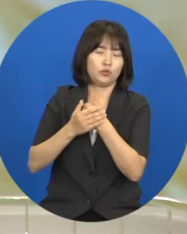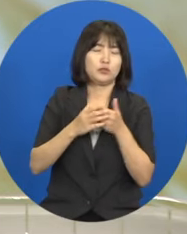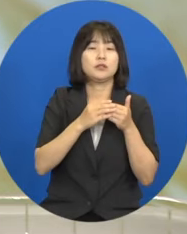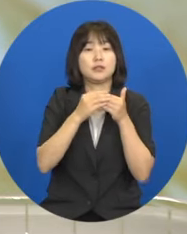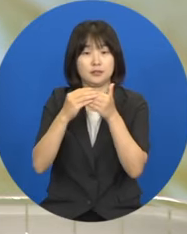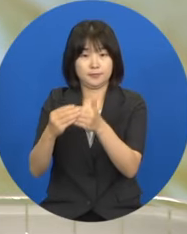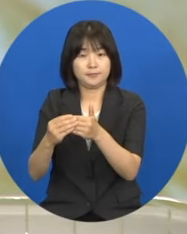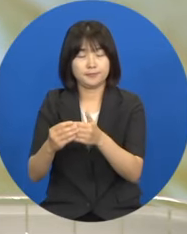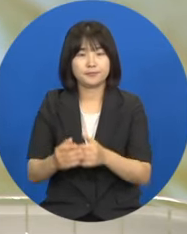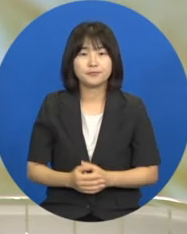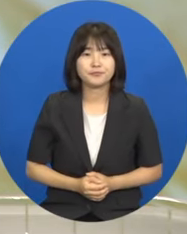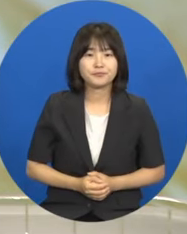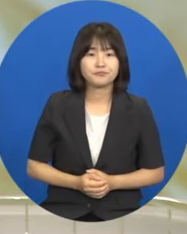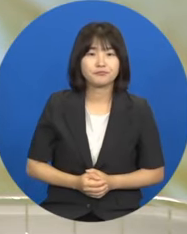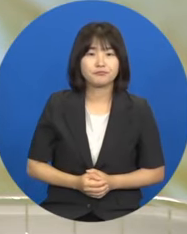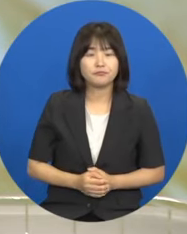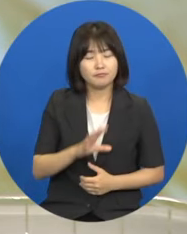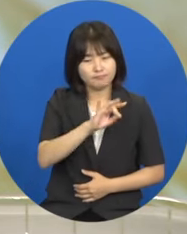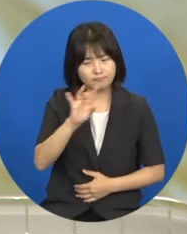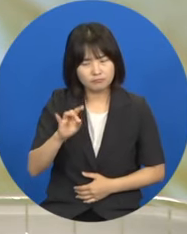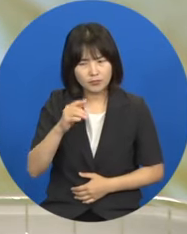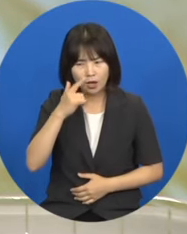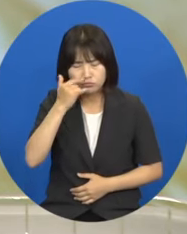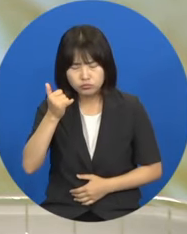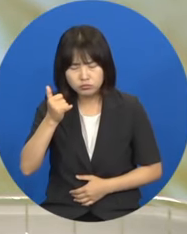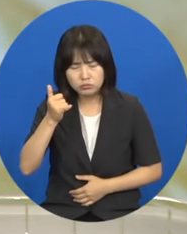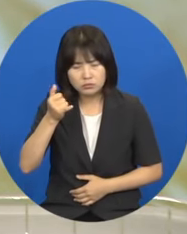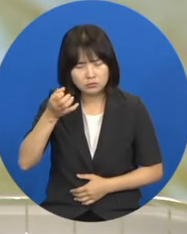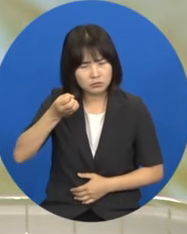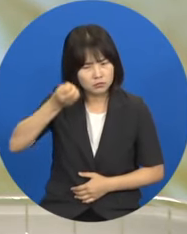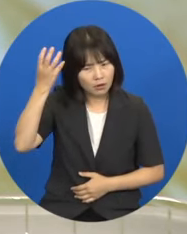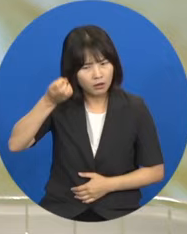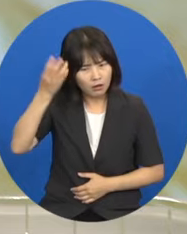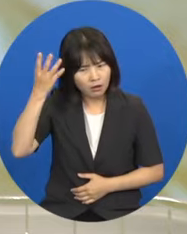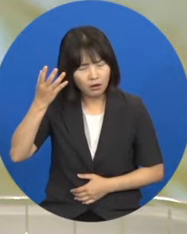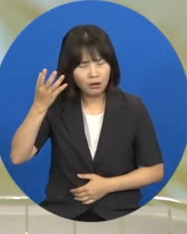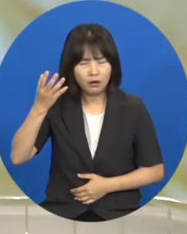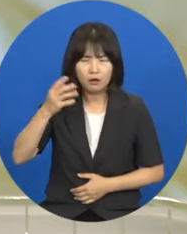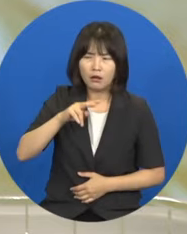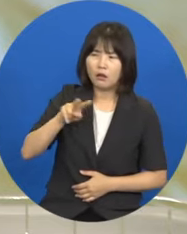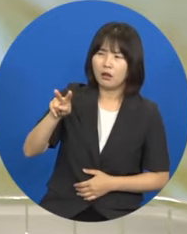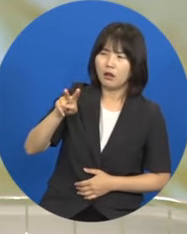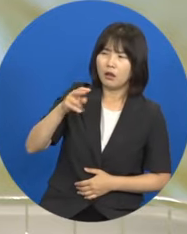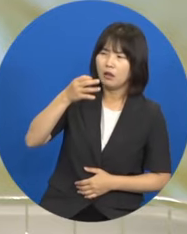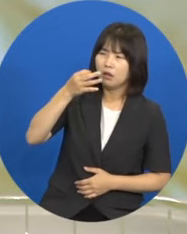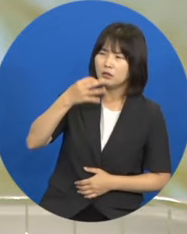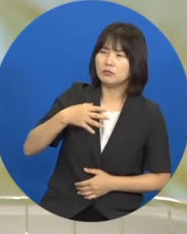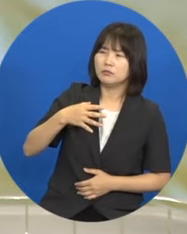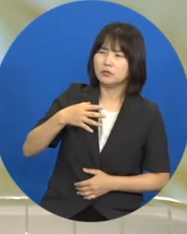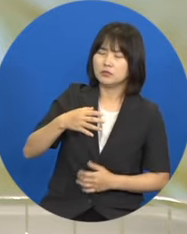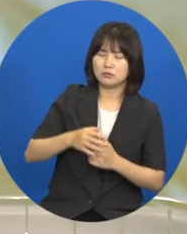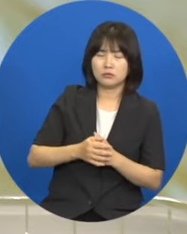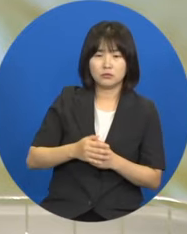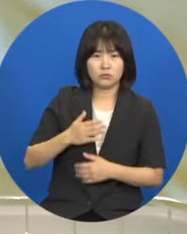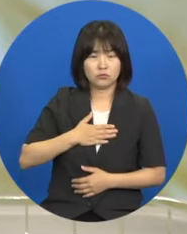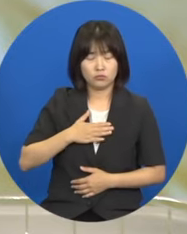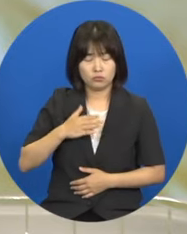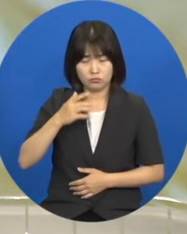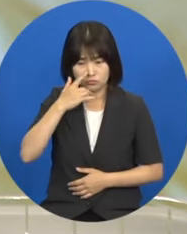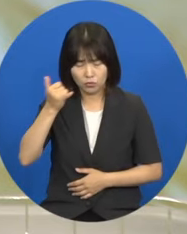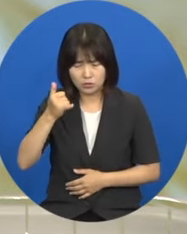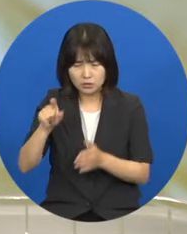되겠습니다. 종종 부모님이 기억을 잃어가서 힘들어하는, 우리 부모님이 신앙생활 너무너무